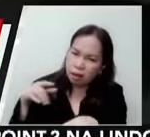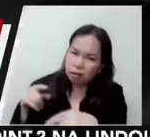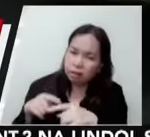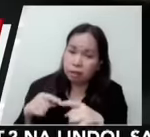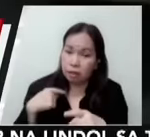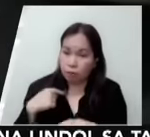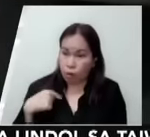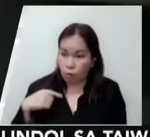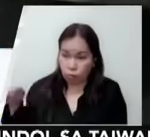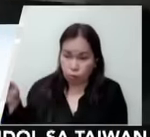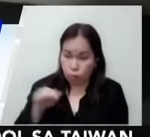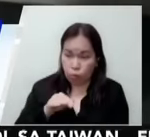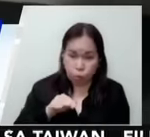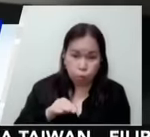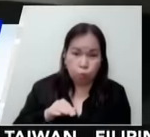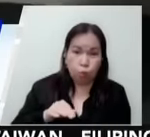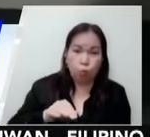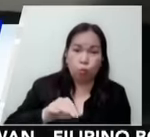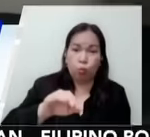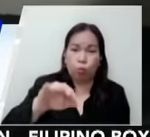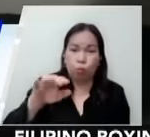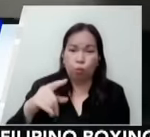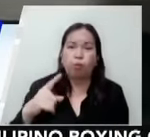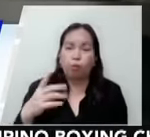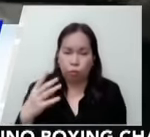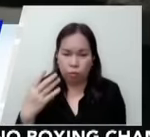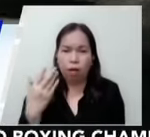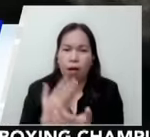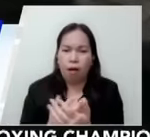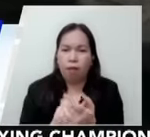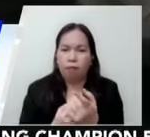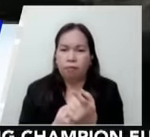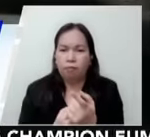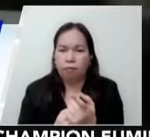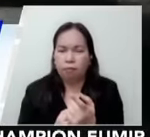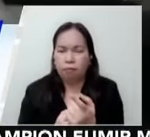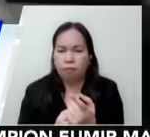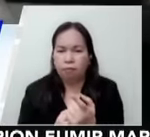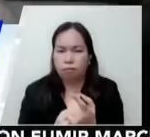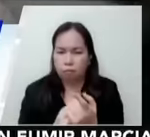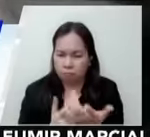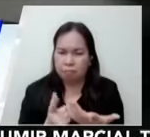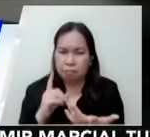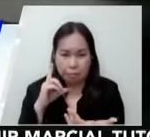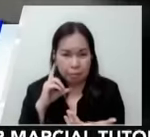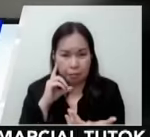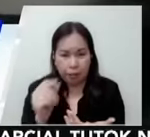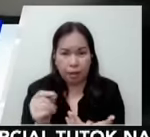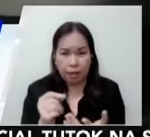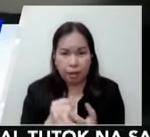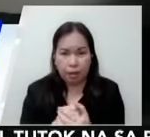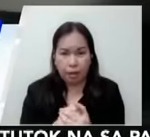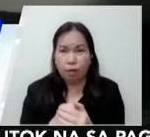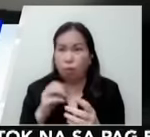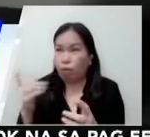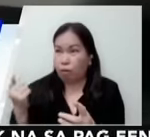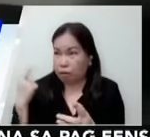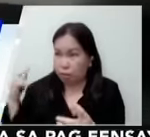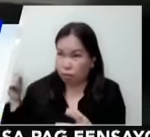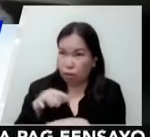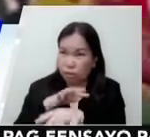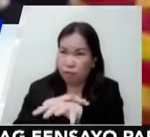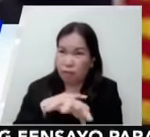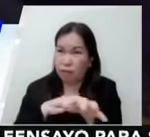dadaan, ay bago ako makarating daw sa amin lugar, eh, ano na, kumbaga maano